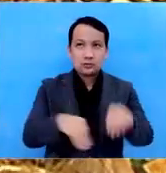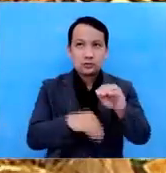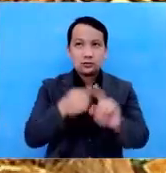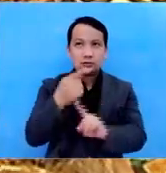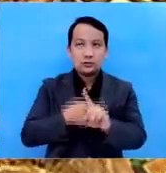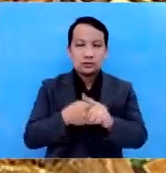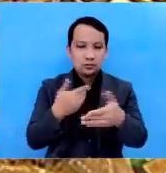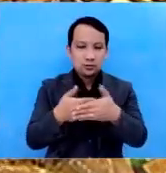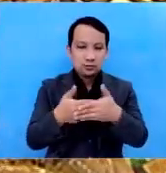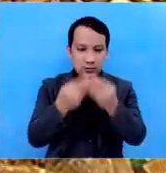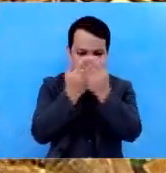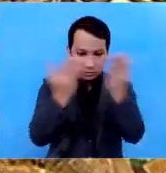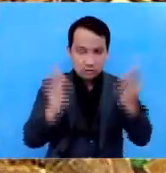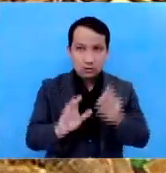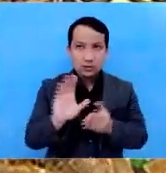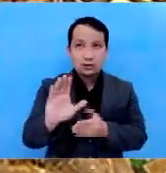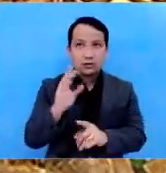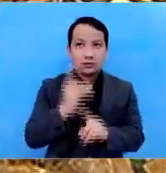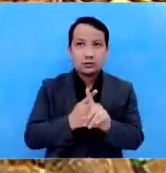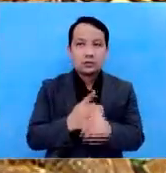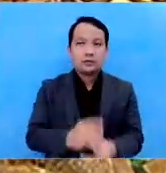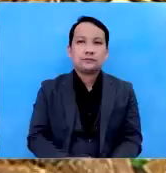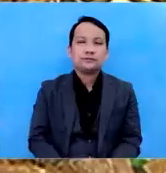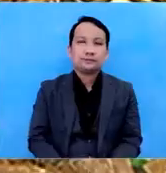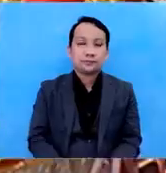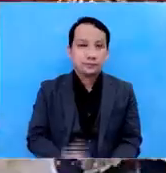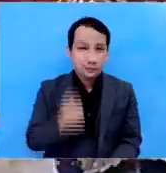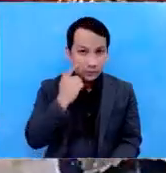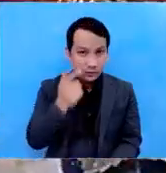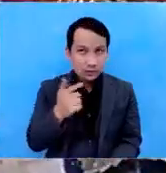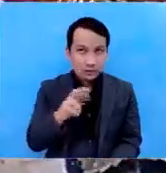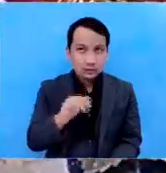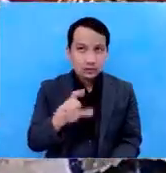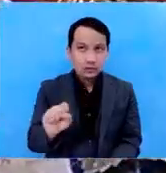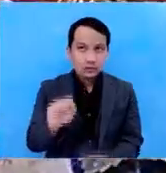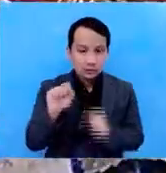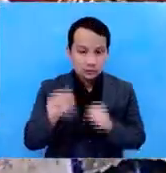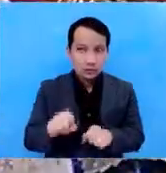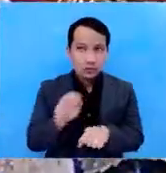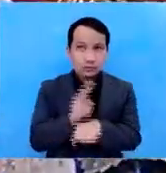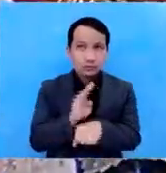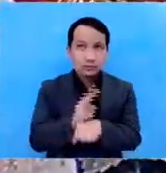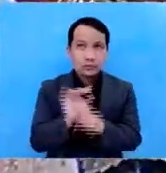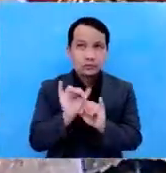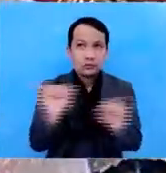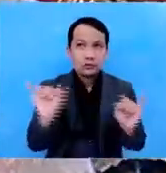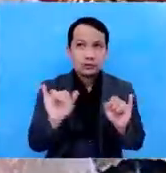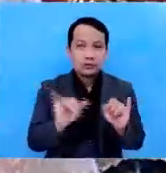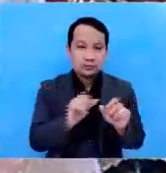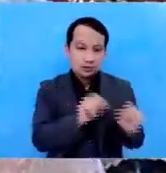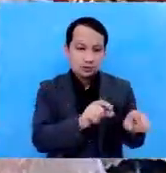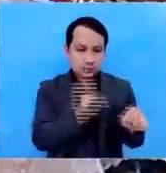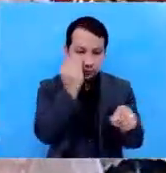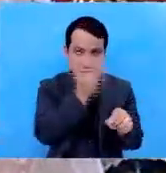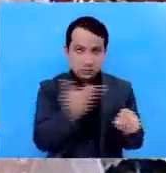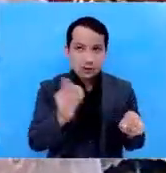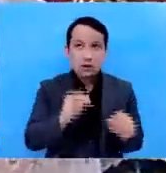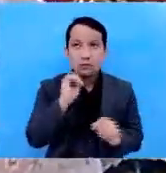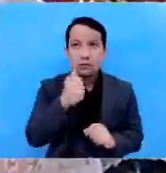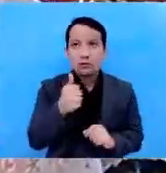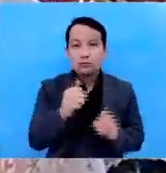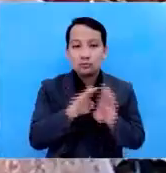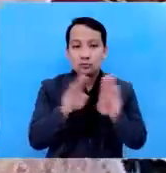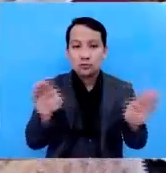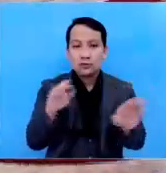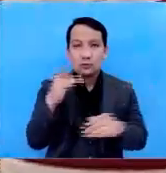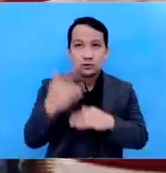papalapit ang buwan ng Desyembre. Gretchen, ngayon, business as usual ang mga tindera dito. Bukas sila as early